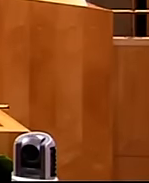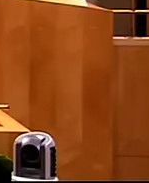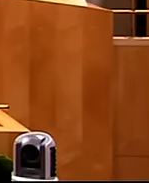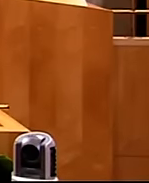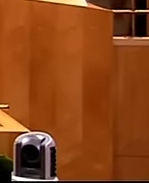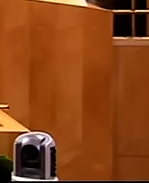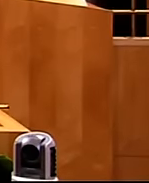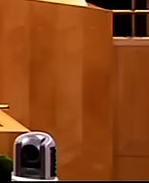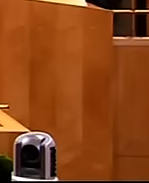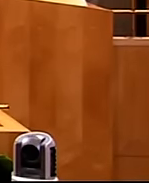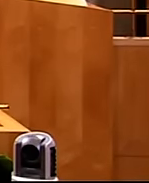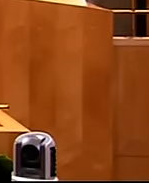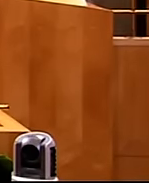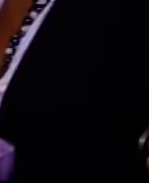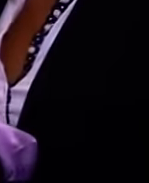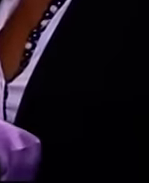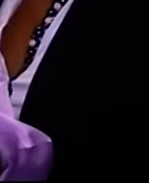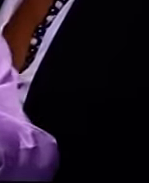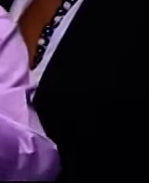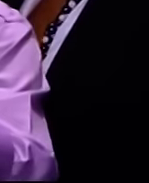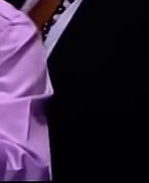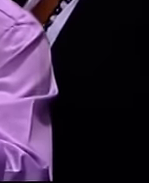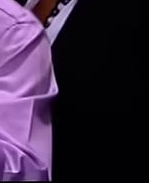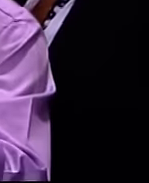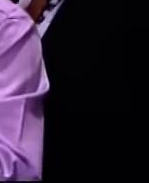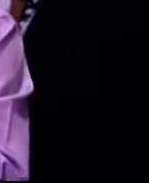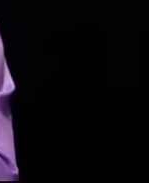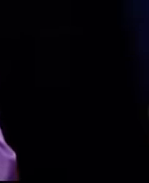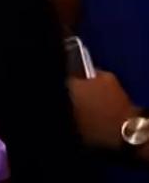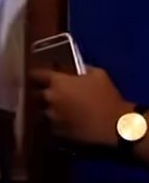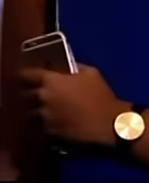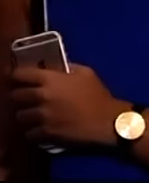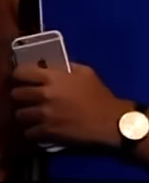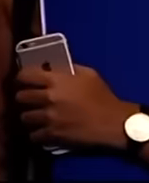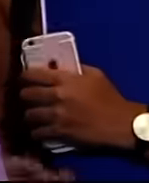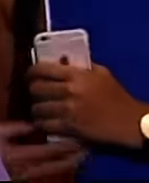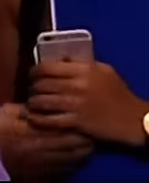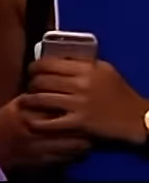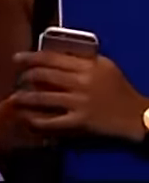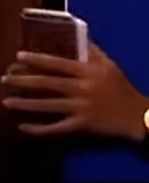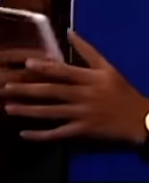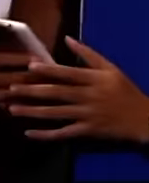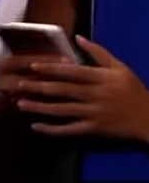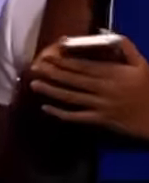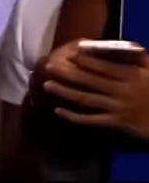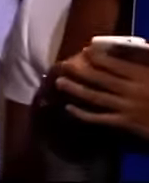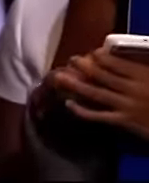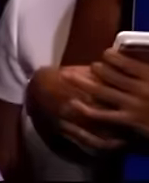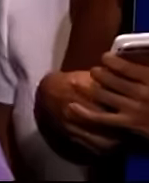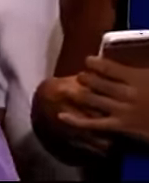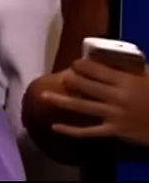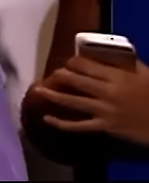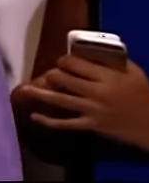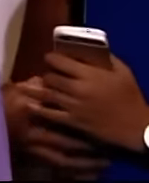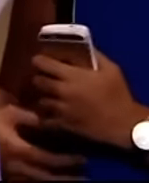ça voilà donc Alfred MarieAnne se dirige vers le fauteeuil non il va je crois qu'il va se faire une déclaration tout